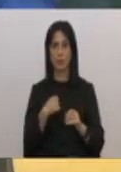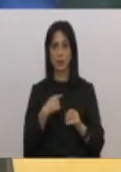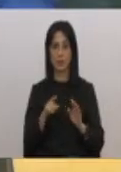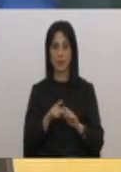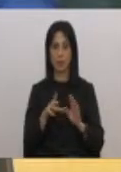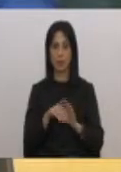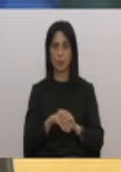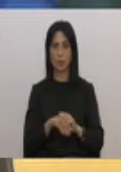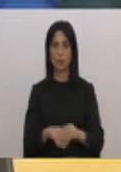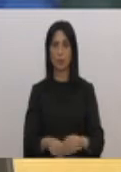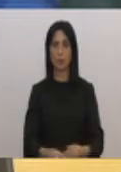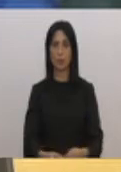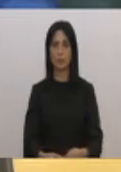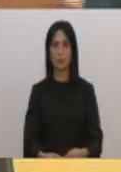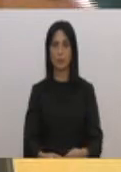შორის